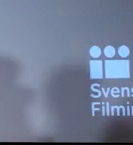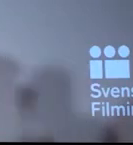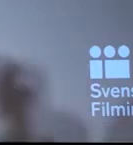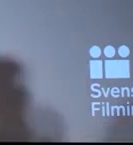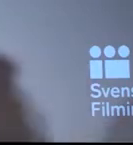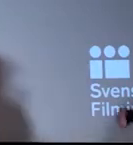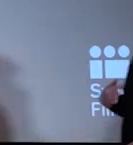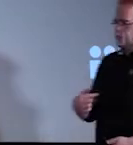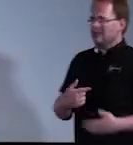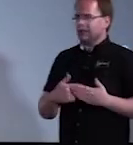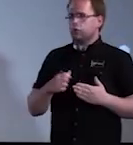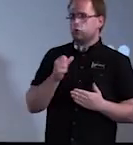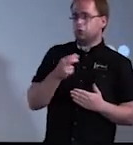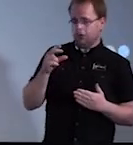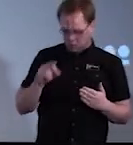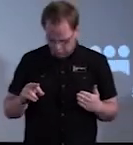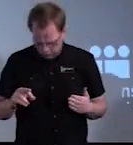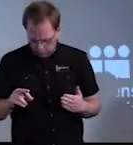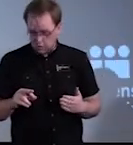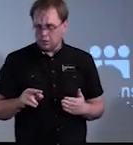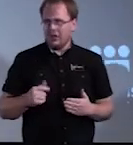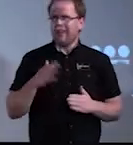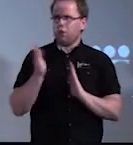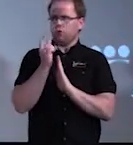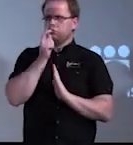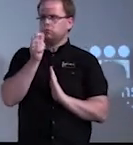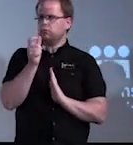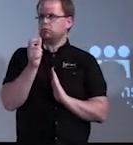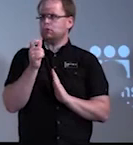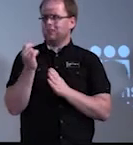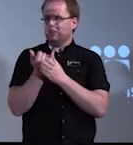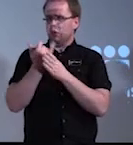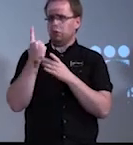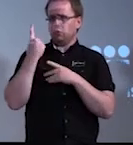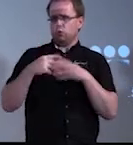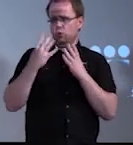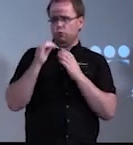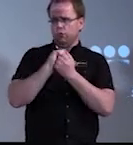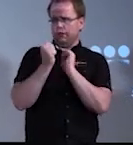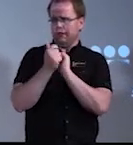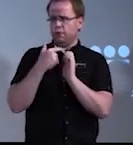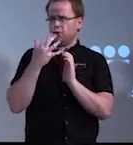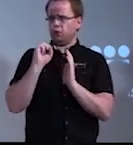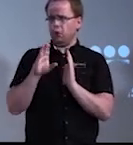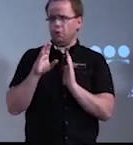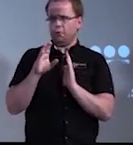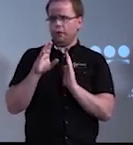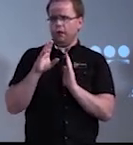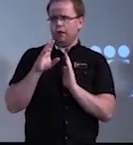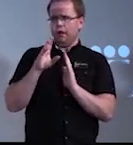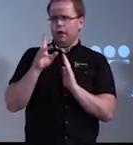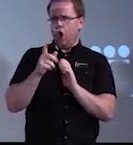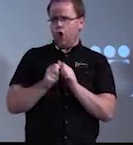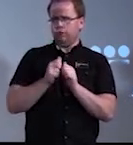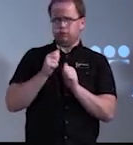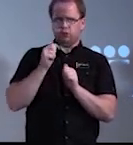Sandahl, Folkets hus och parker. Bara en kort kommentar. Inom kulturpolitiken så pratar vi ofta om armlängds avstånd. Är